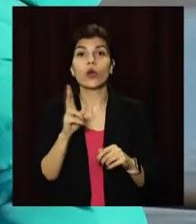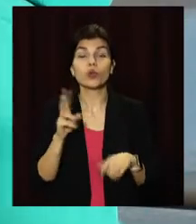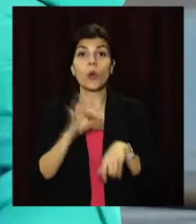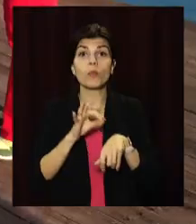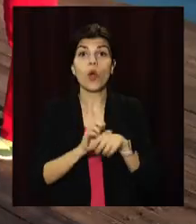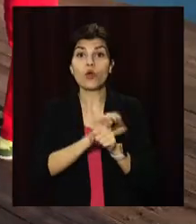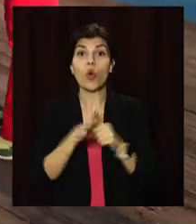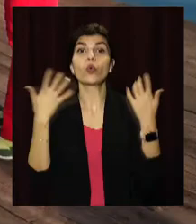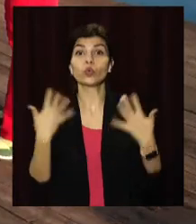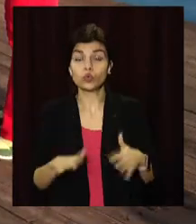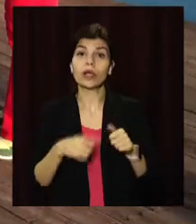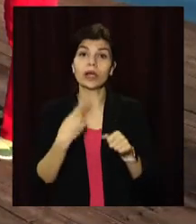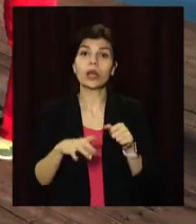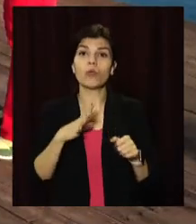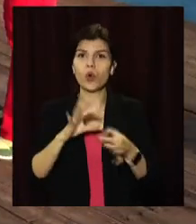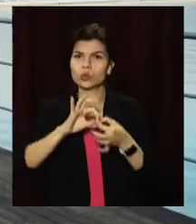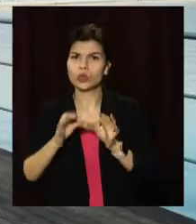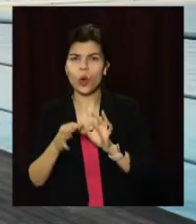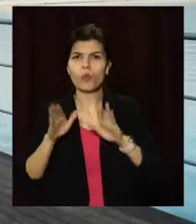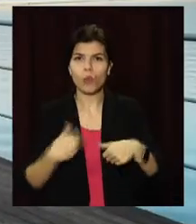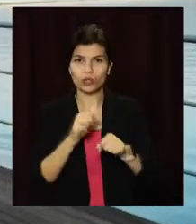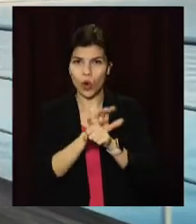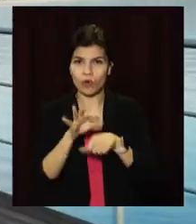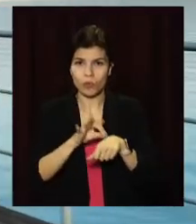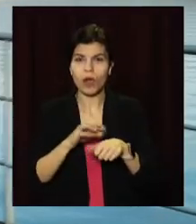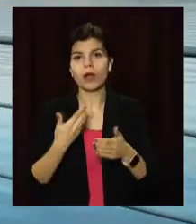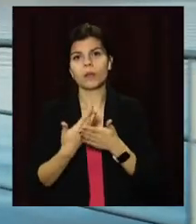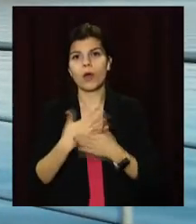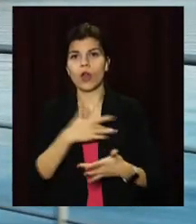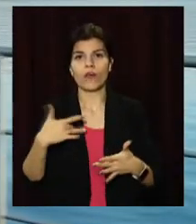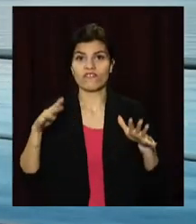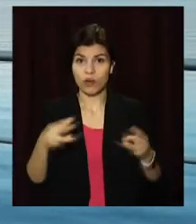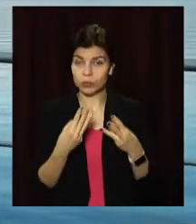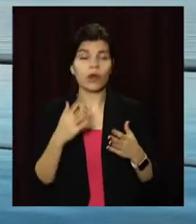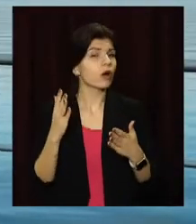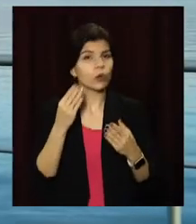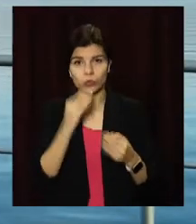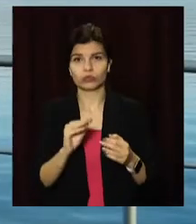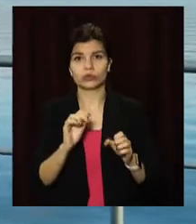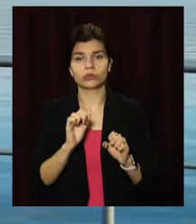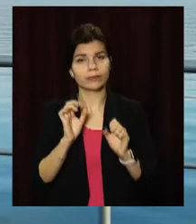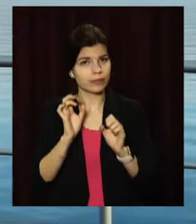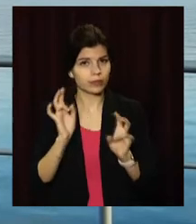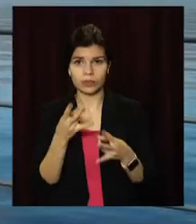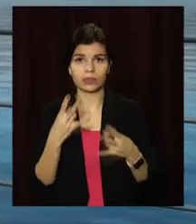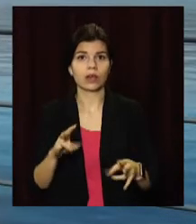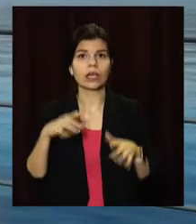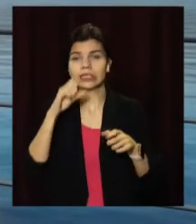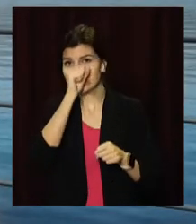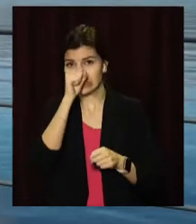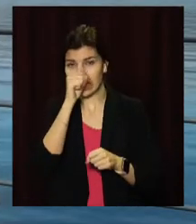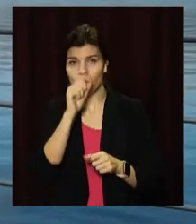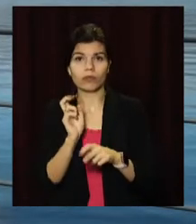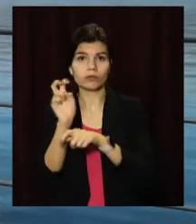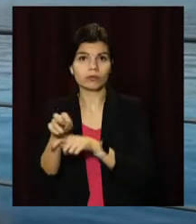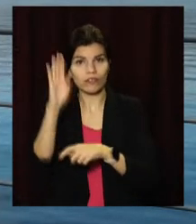хто перехворів коронавірусом або мав ускладнення. Після нього, наприклад, пневмонію, краще взагалі утриматися від народної зимової